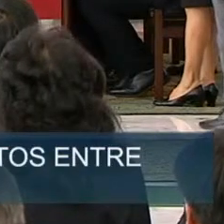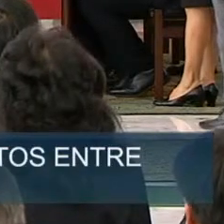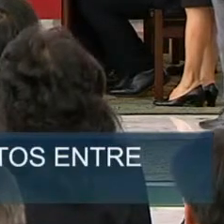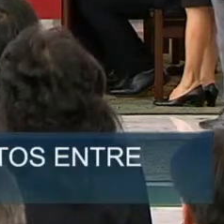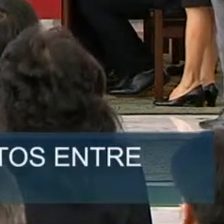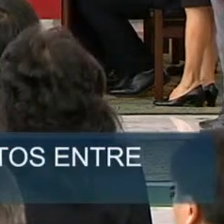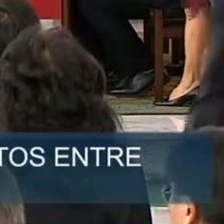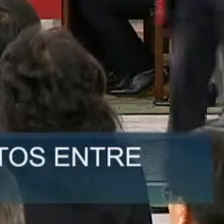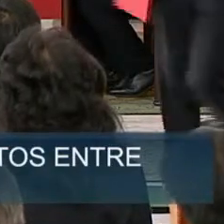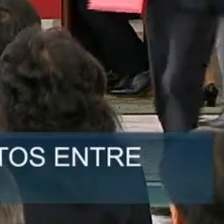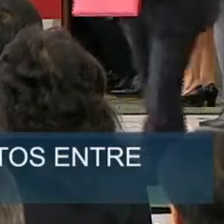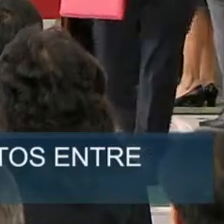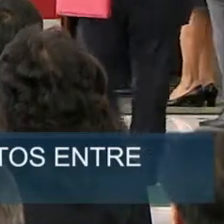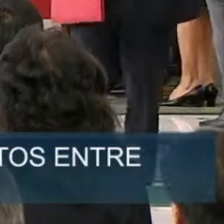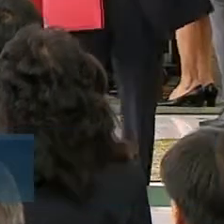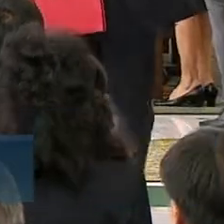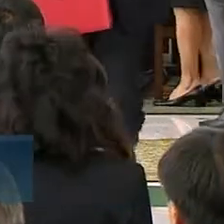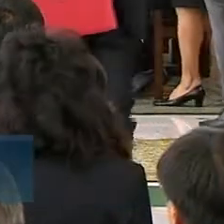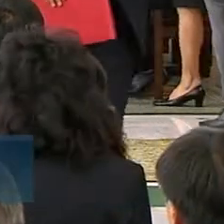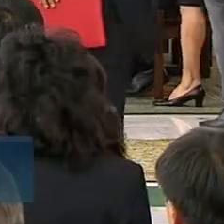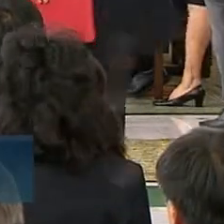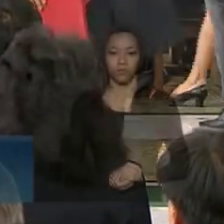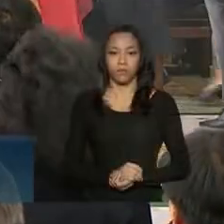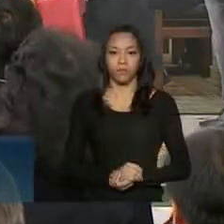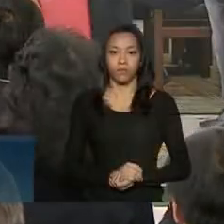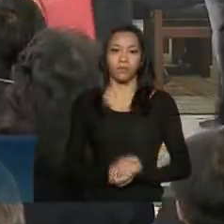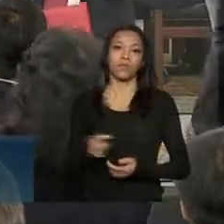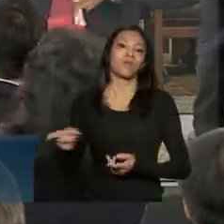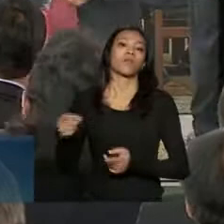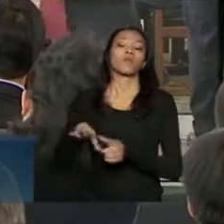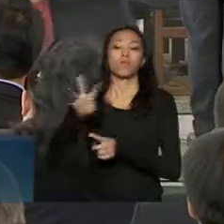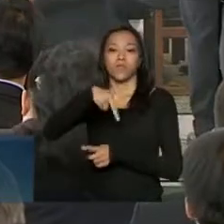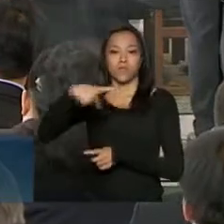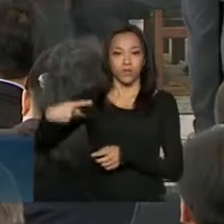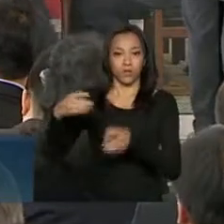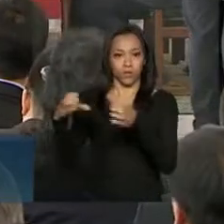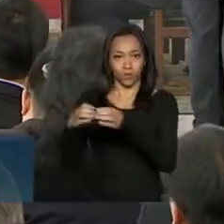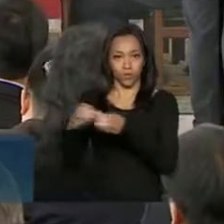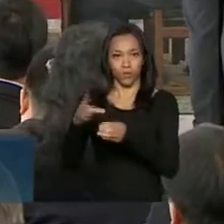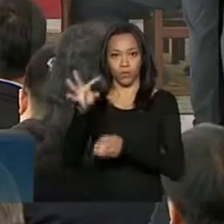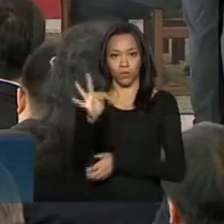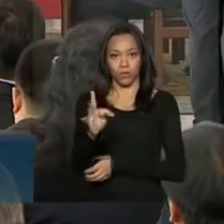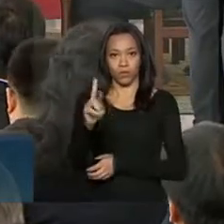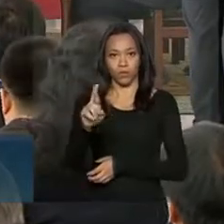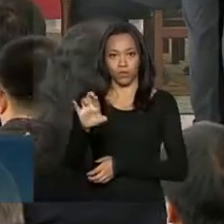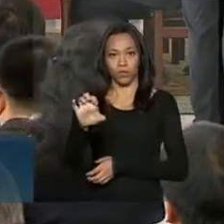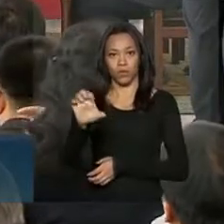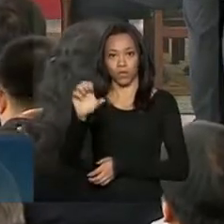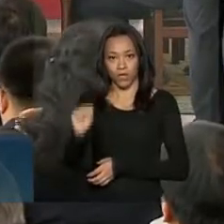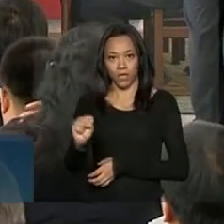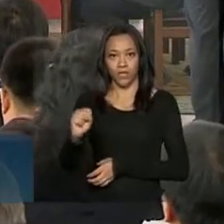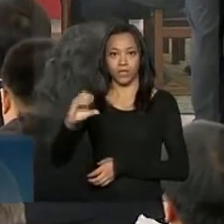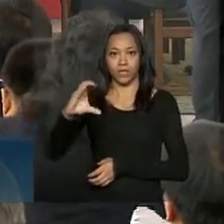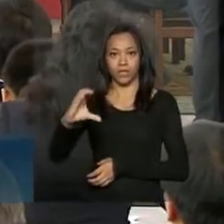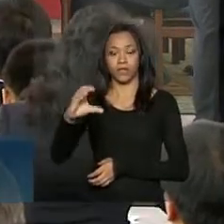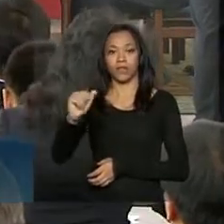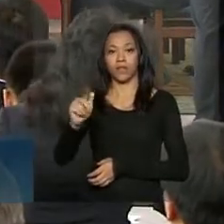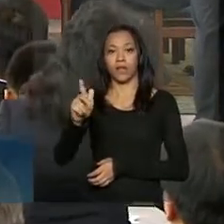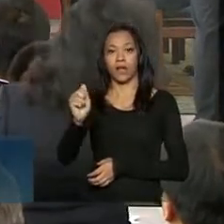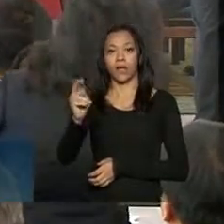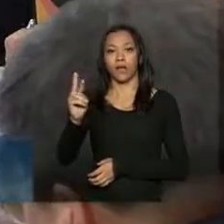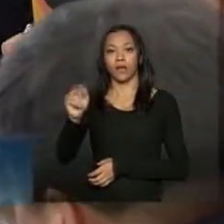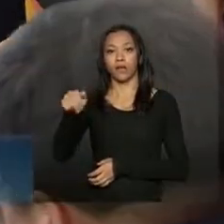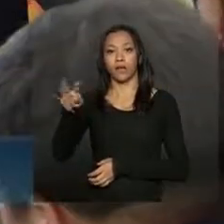总裁内莱曼签署中国工商银行金融租赁有限公司与巴西蔚来航空公司租赁合作备忘录。 Presidente do grupo Três Gargantas, Lu Chung, CEO da EDP